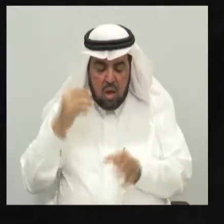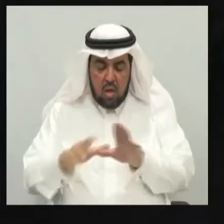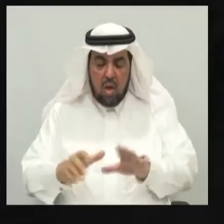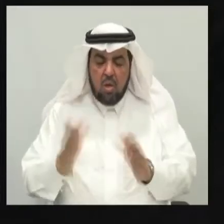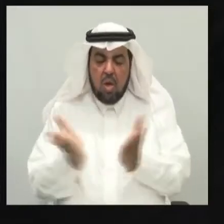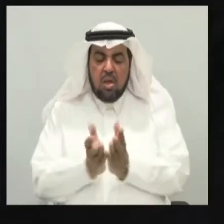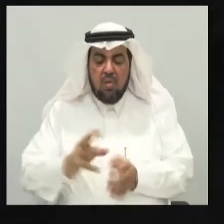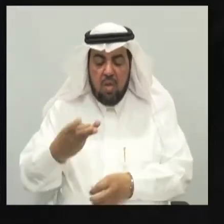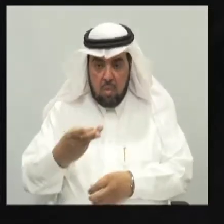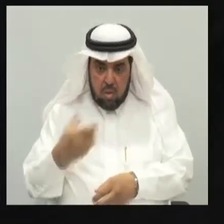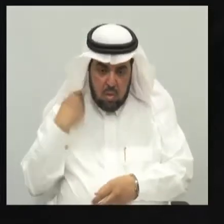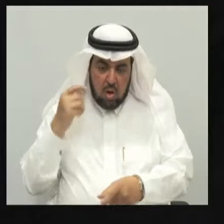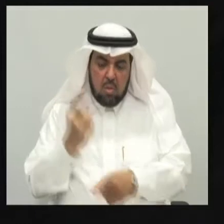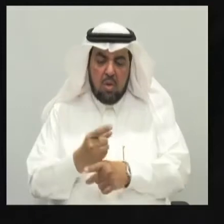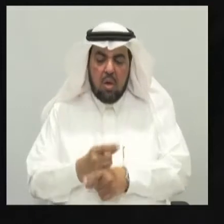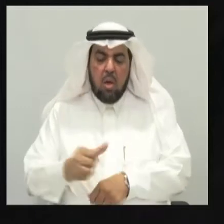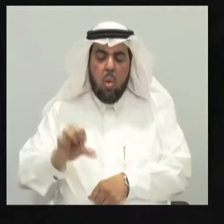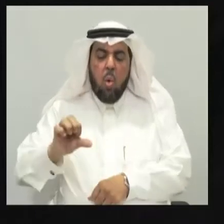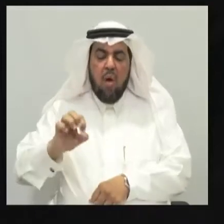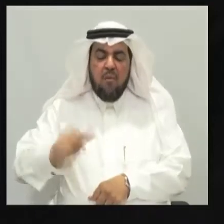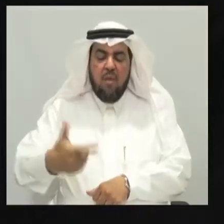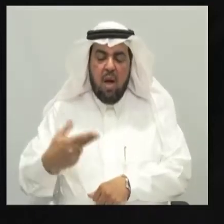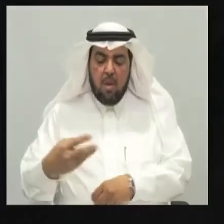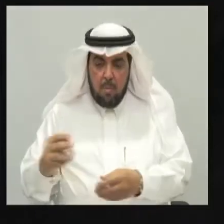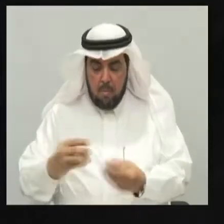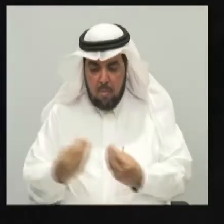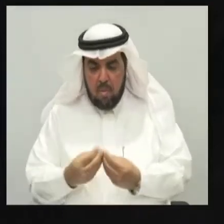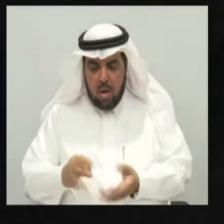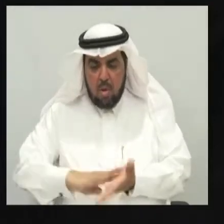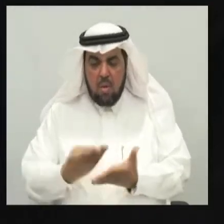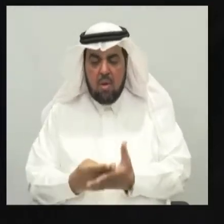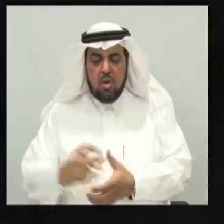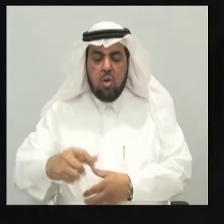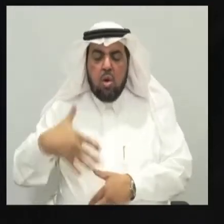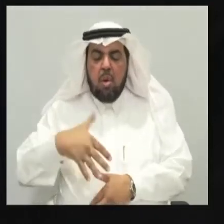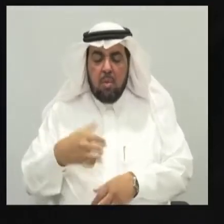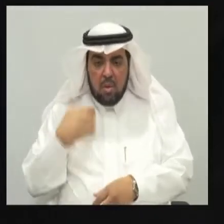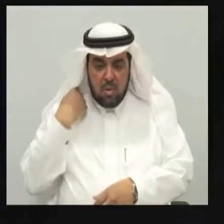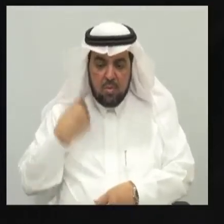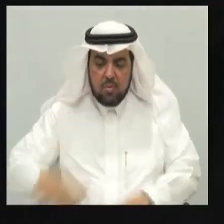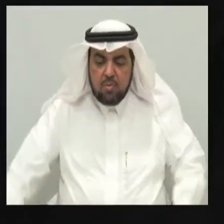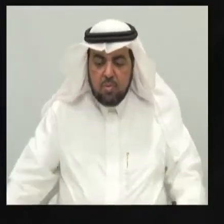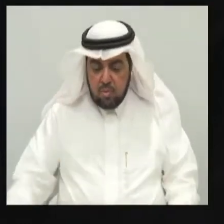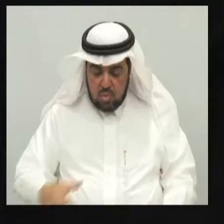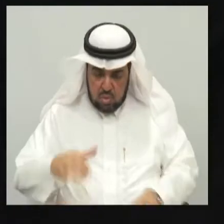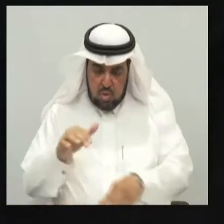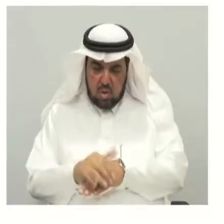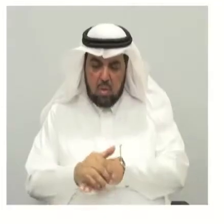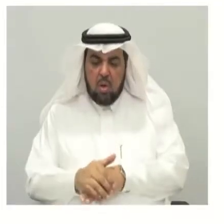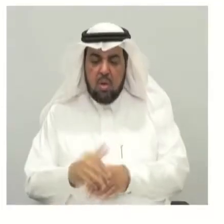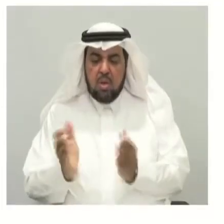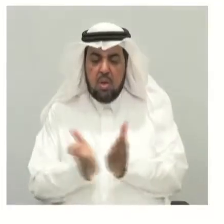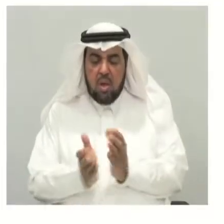متوسط. معكم الأستاذة وفاء ربيعان، ويرافقني معلم لغة الإشارة الدكتور محمد المقيطيب. نستكمل بحول